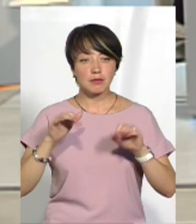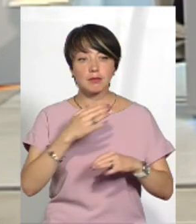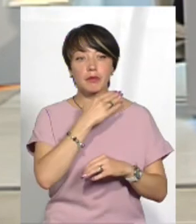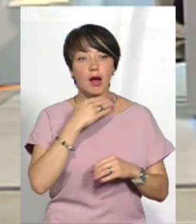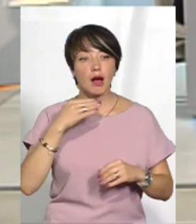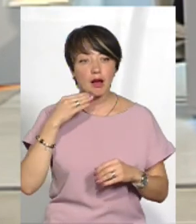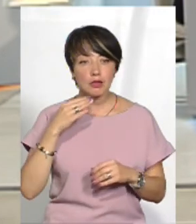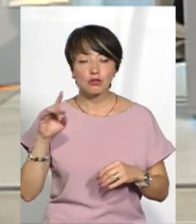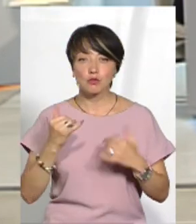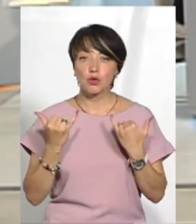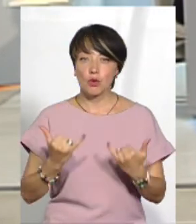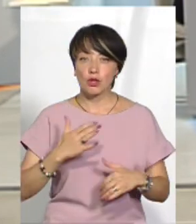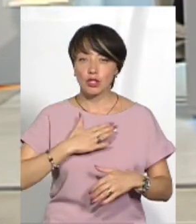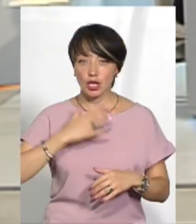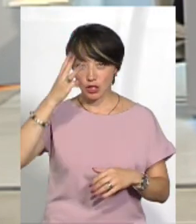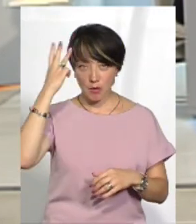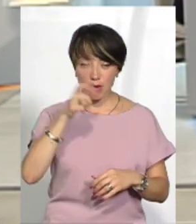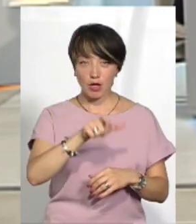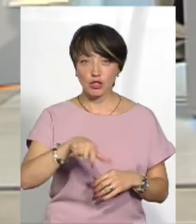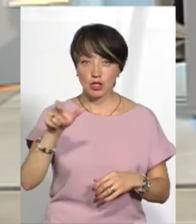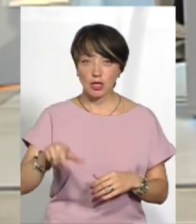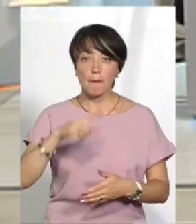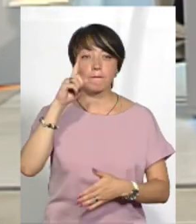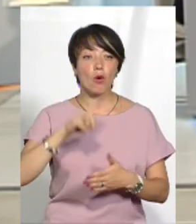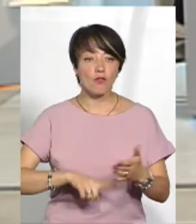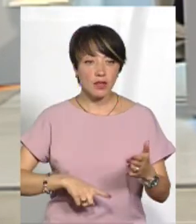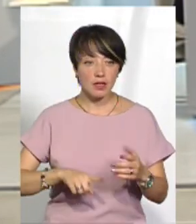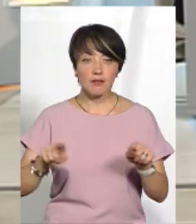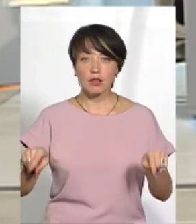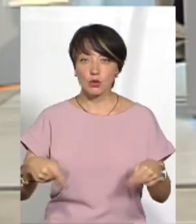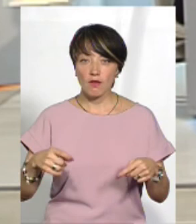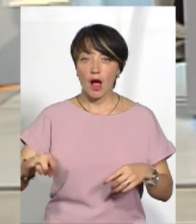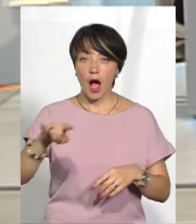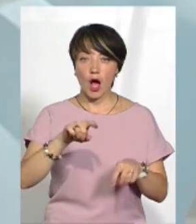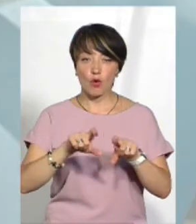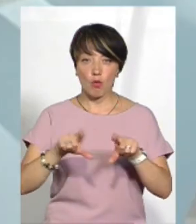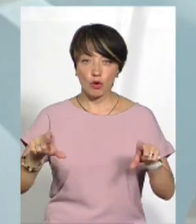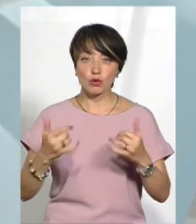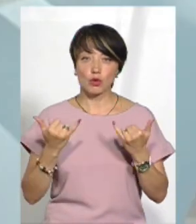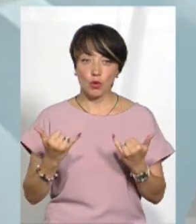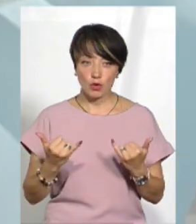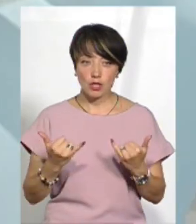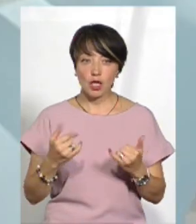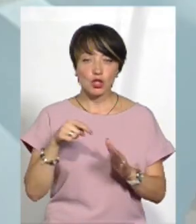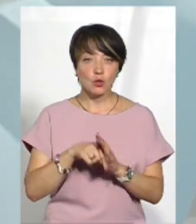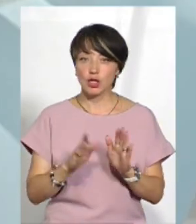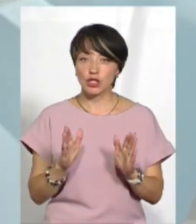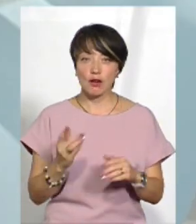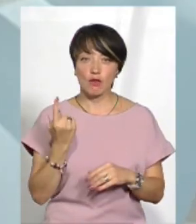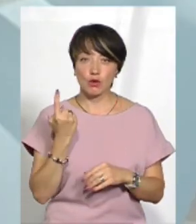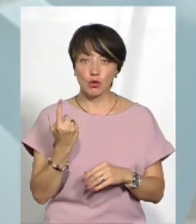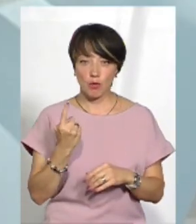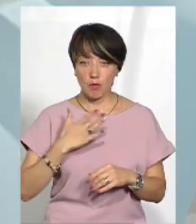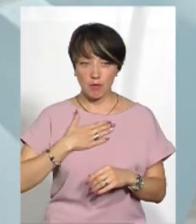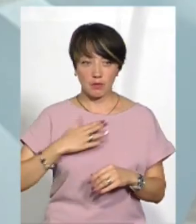багато зусиль, що сьогодні наші хмельничани повірили в відновлення аеропорту. І сьогодні суть не лише в